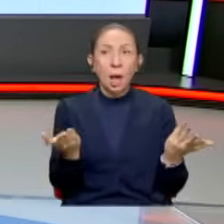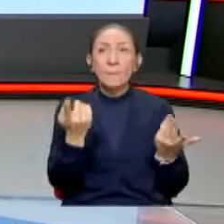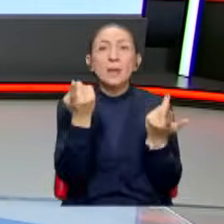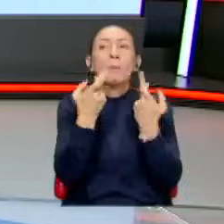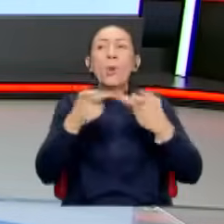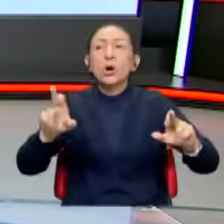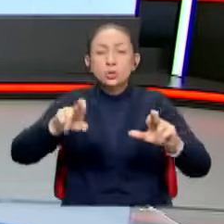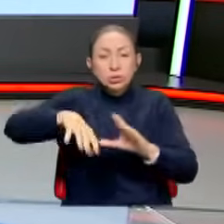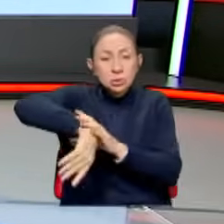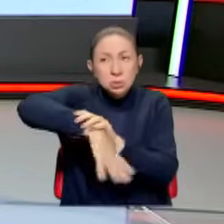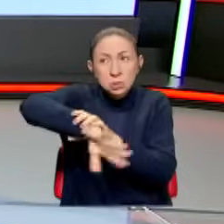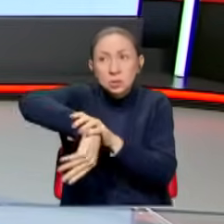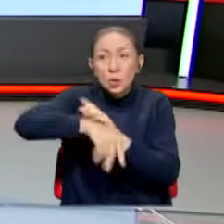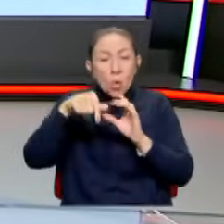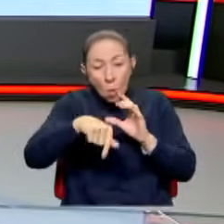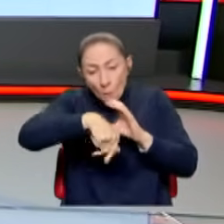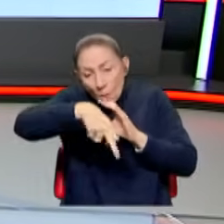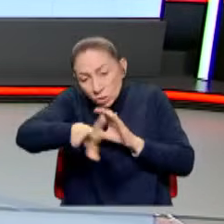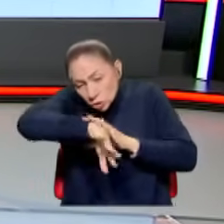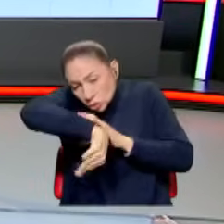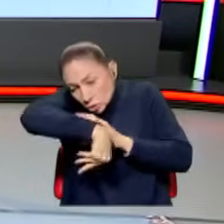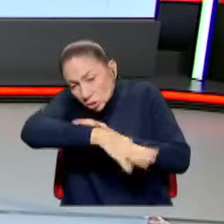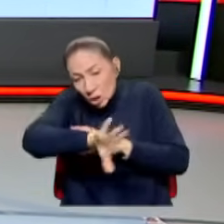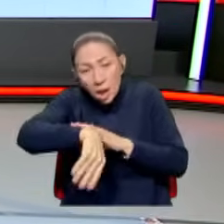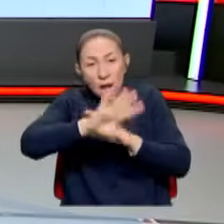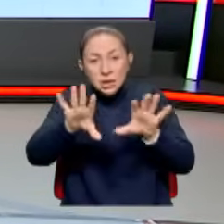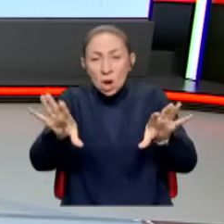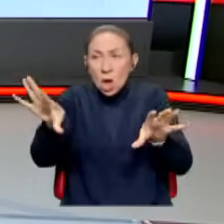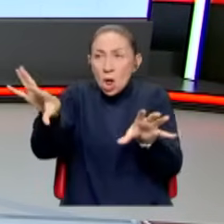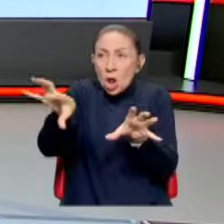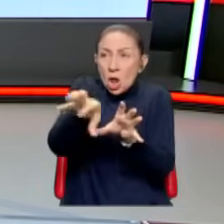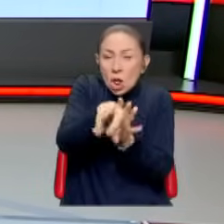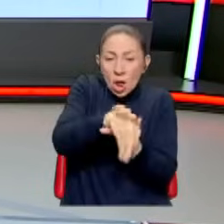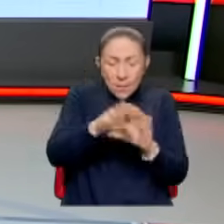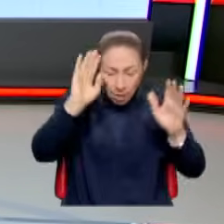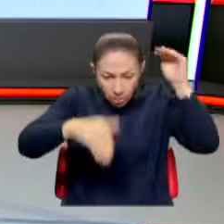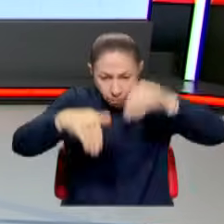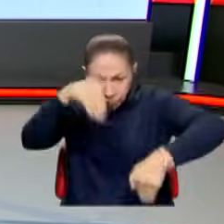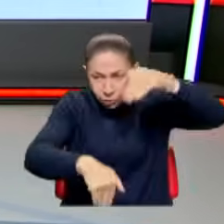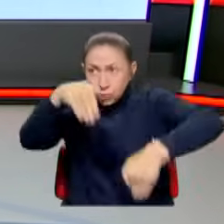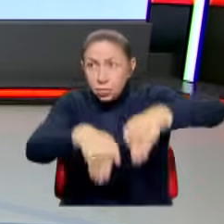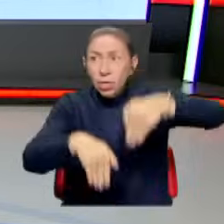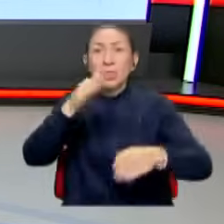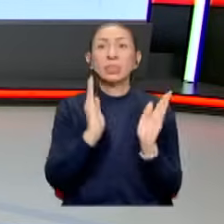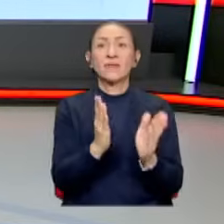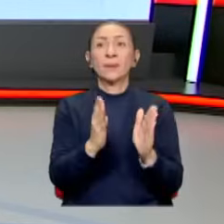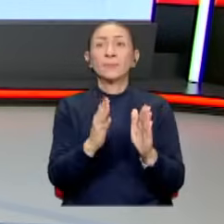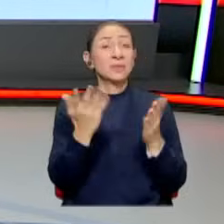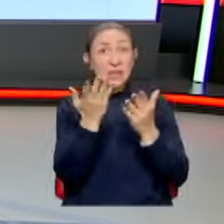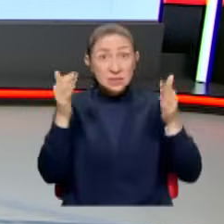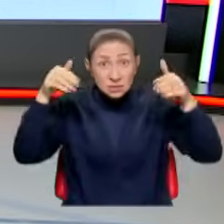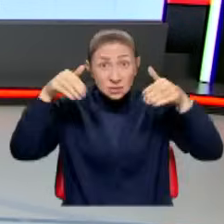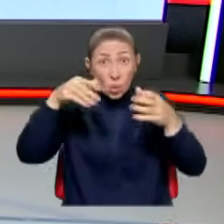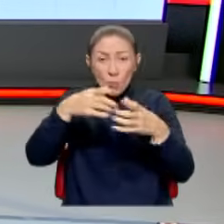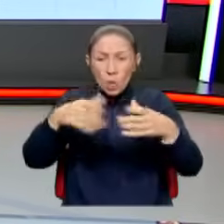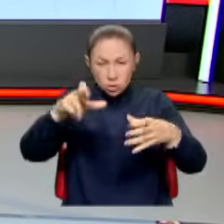boşluk oluşur ve o boşluk herkesi çeker içine hepimiz birden düşeriz Hem nasıl düşmek